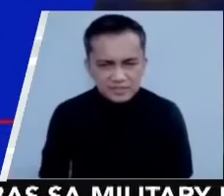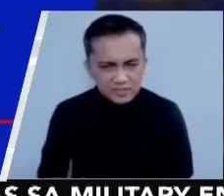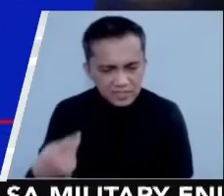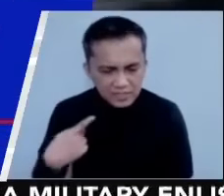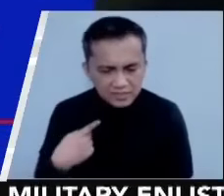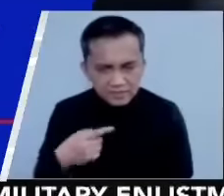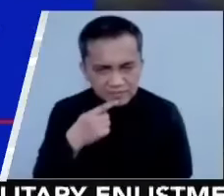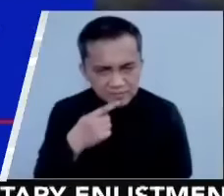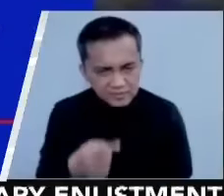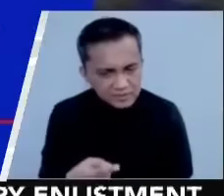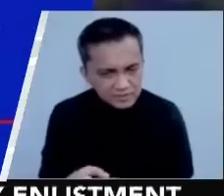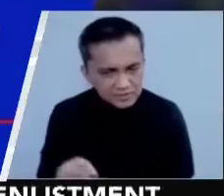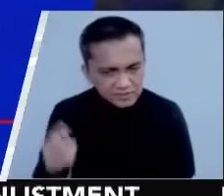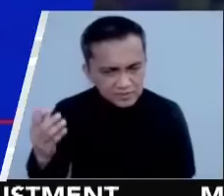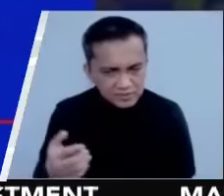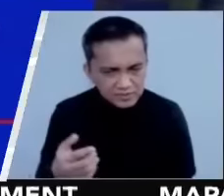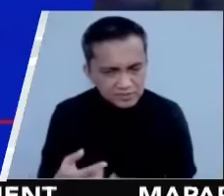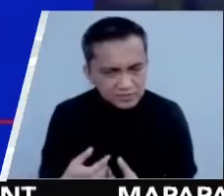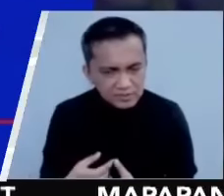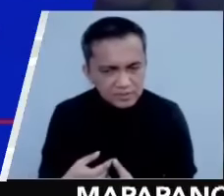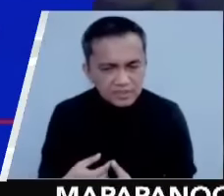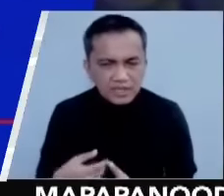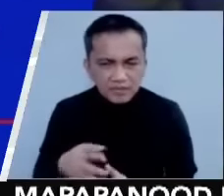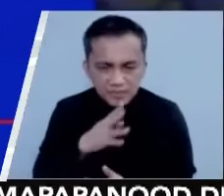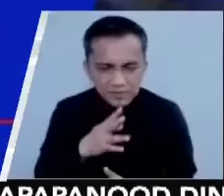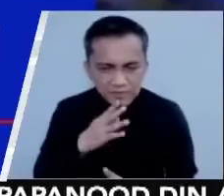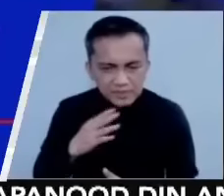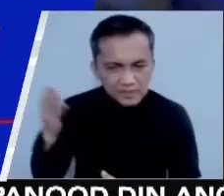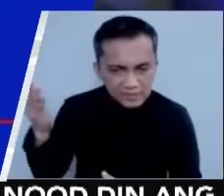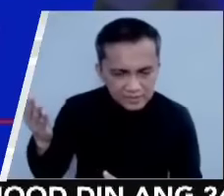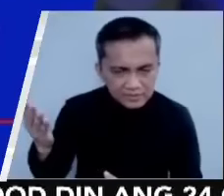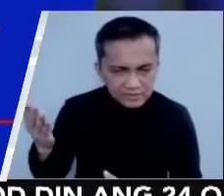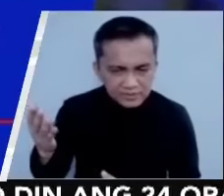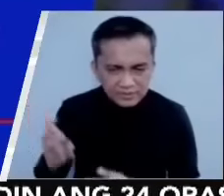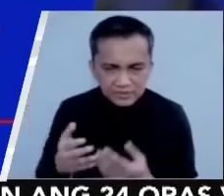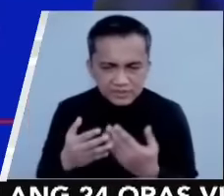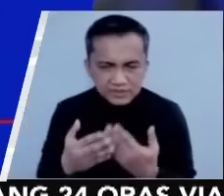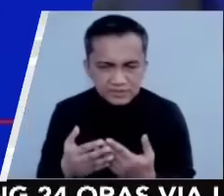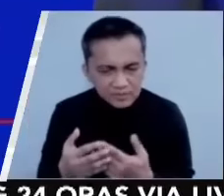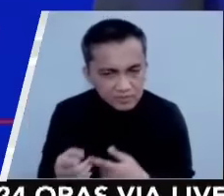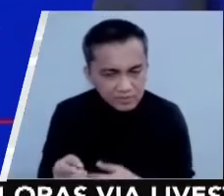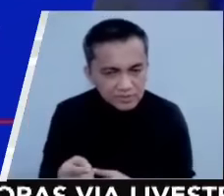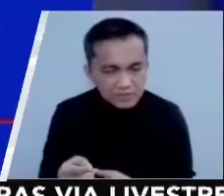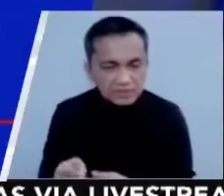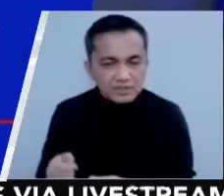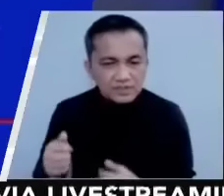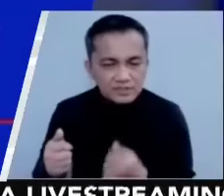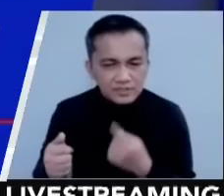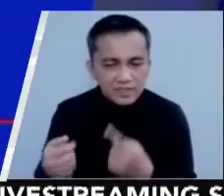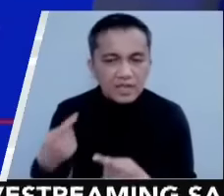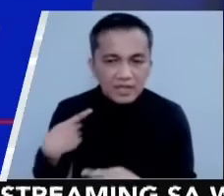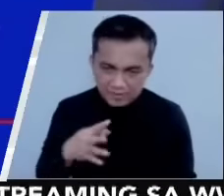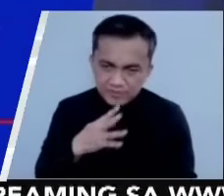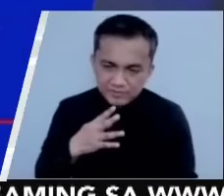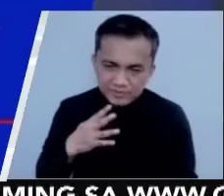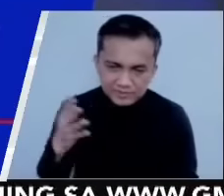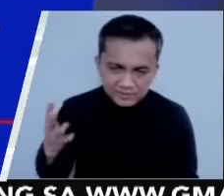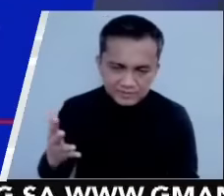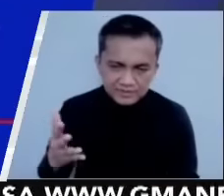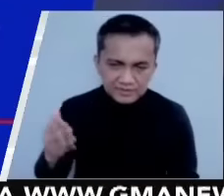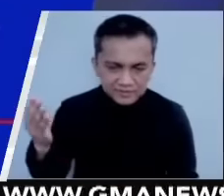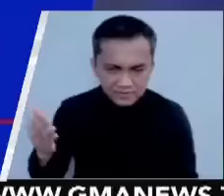things and do my best in our classes. They say that is alright if I make mistakes